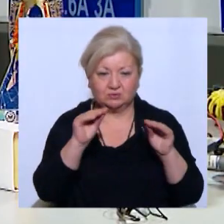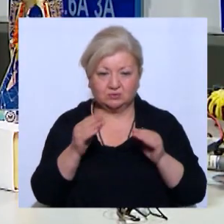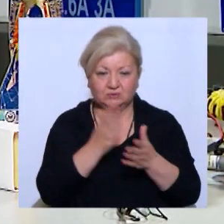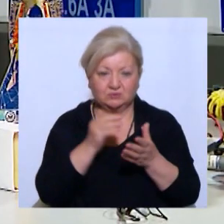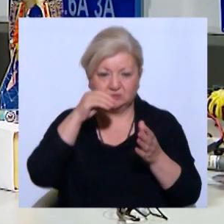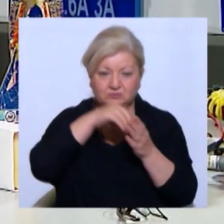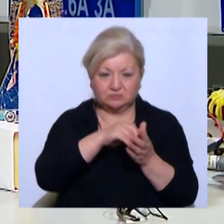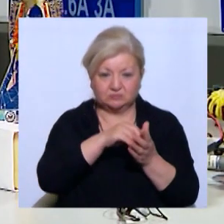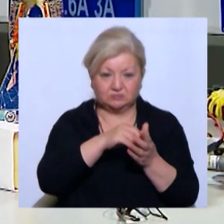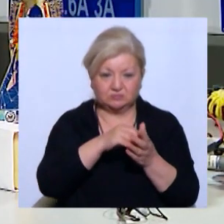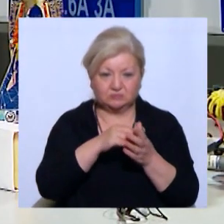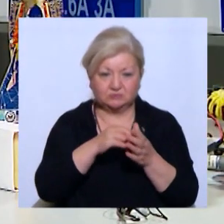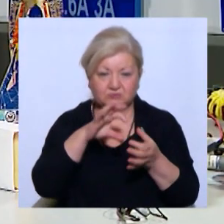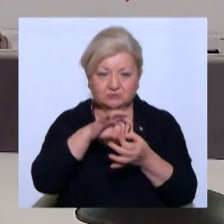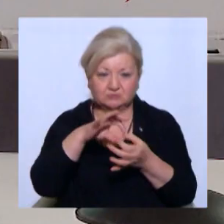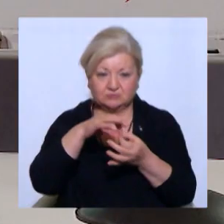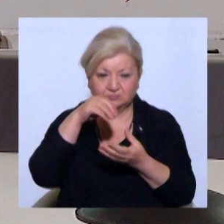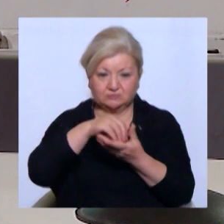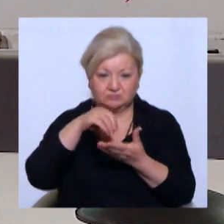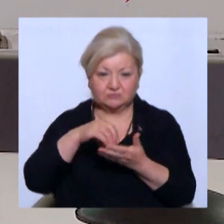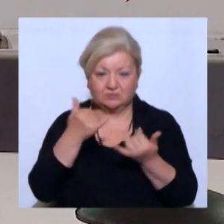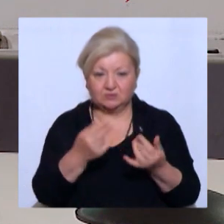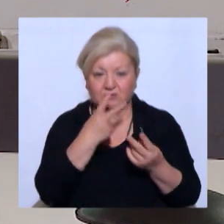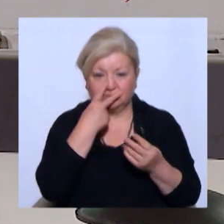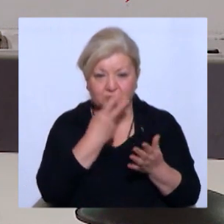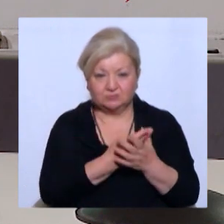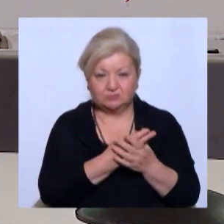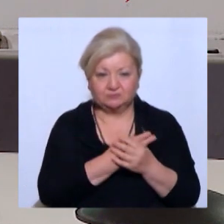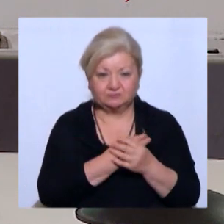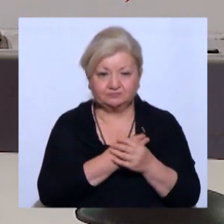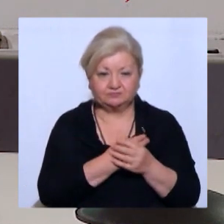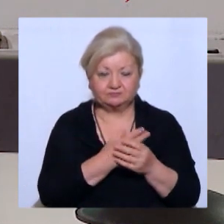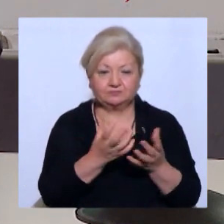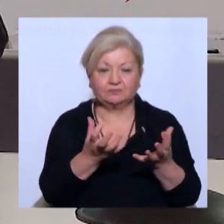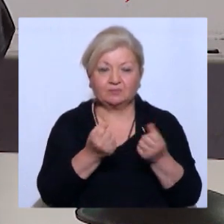განლაგდნენ კვანძებში. აი ახლა მოდით